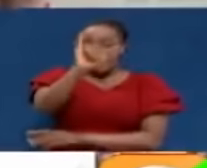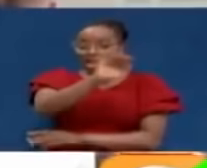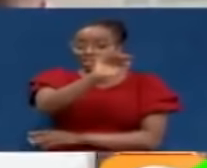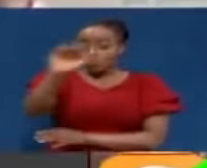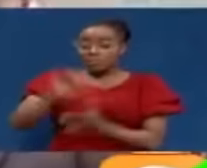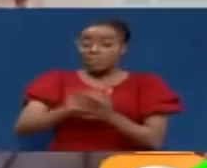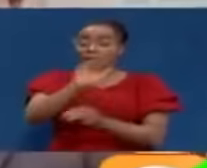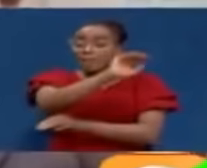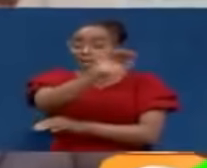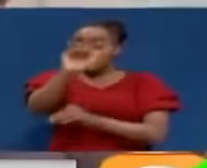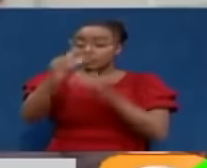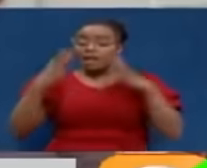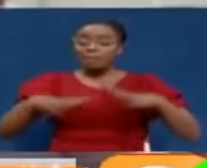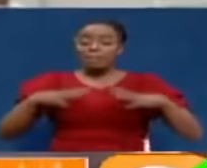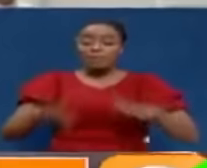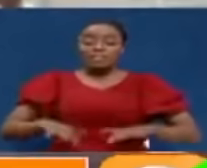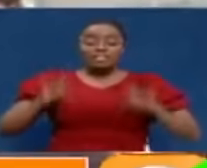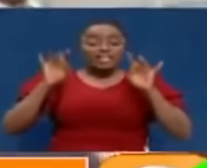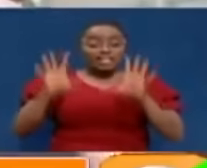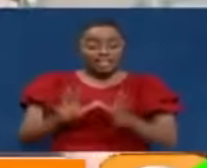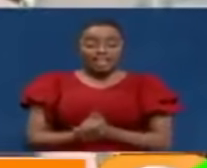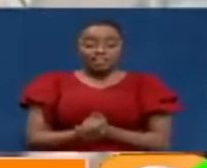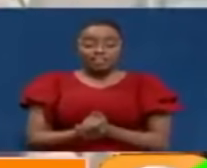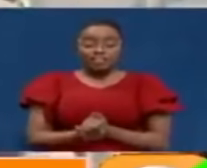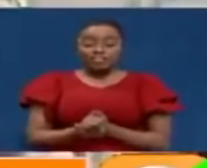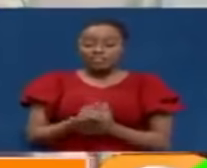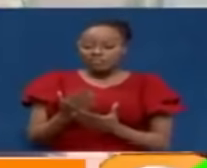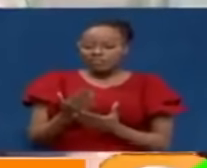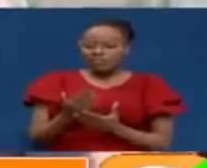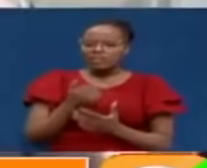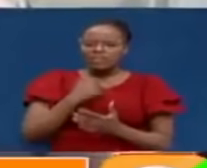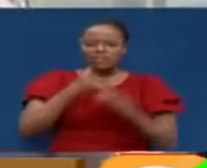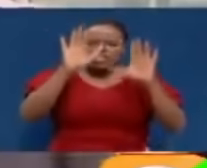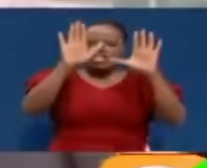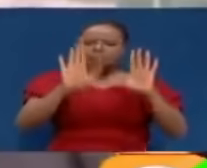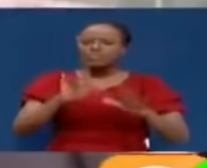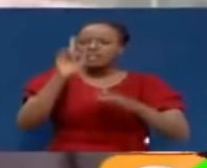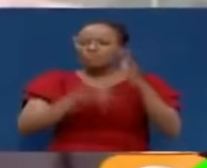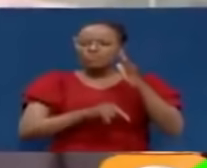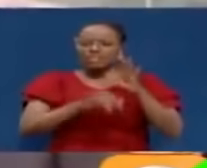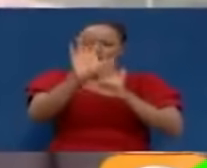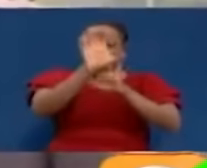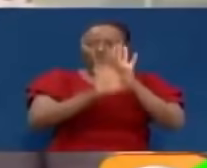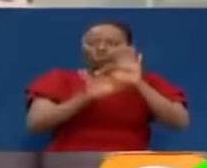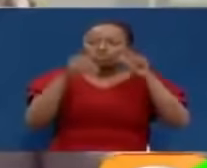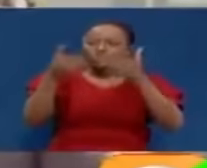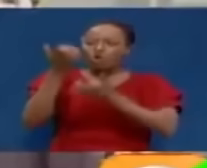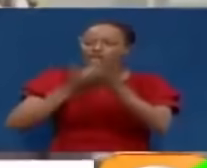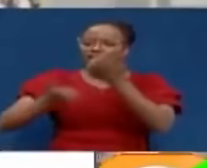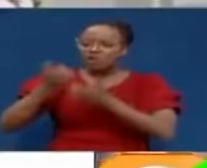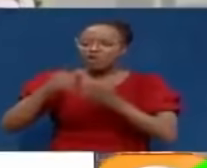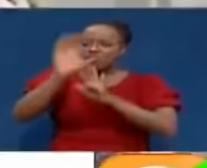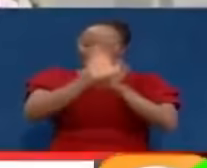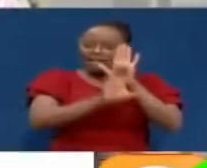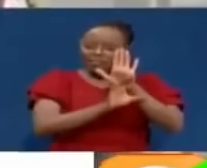Nawauliza watu wa Kitengela, jambo muhimu ni katiba ama ni uchumi? Katiba